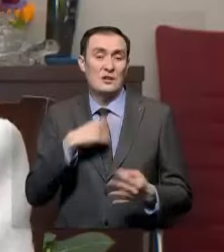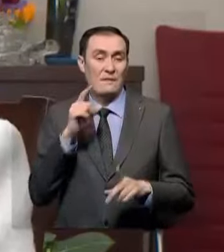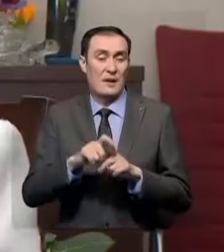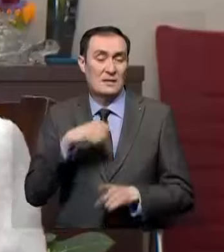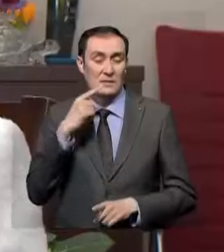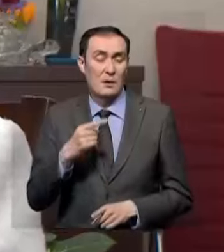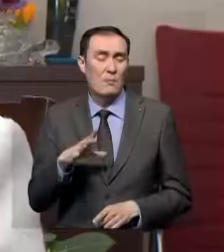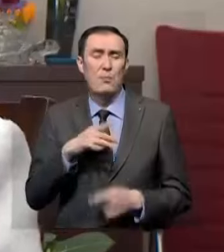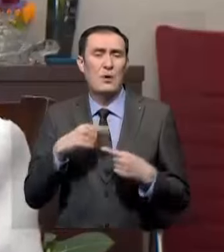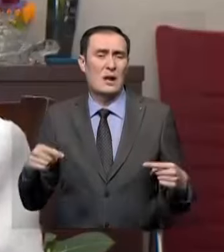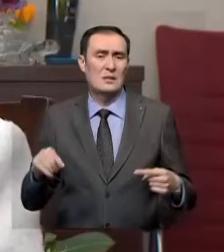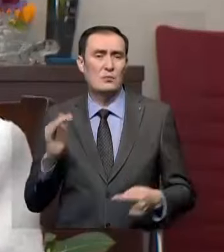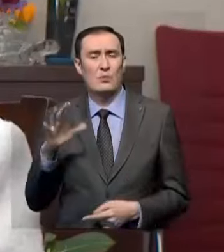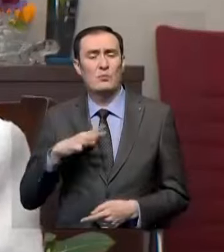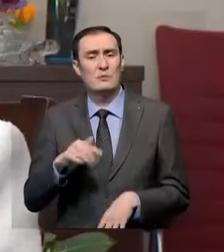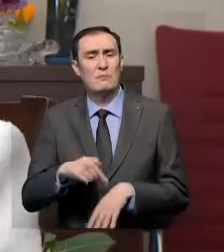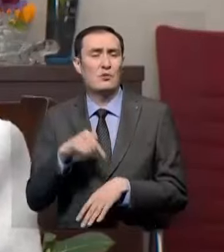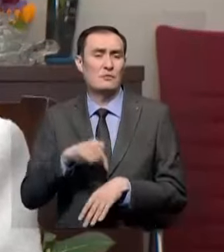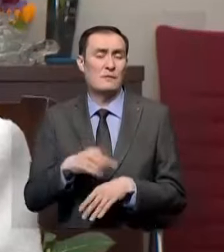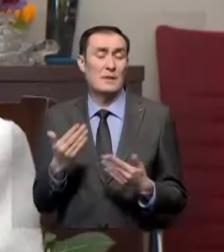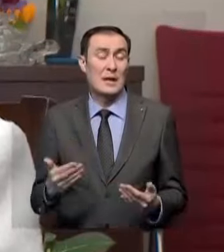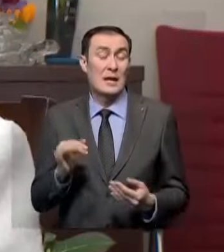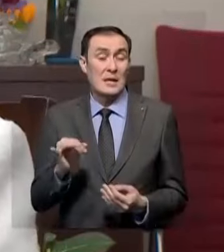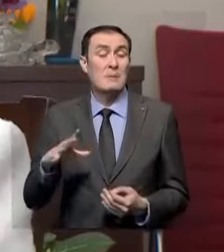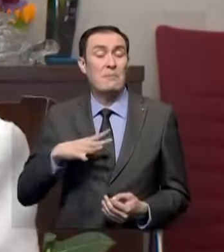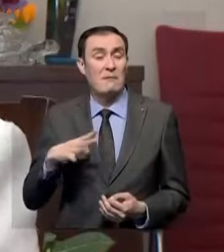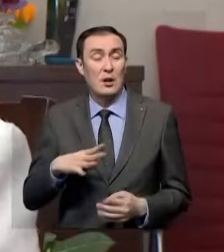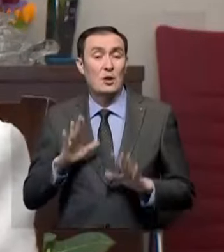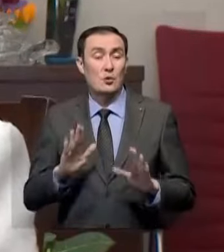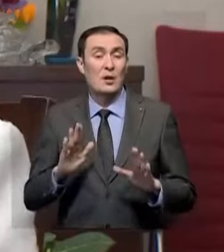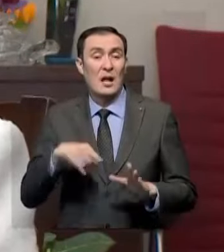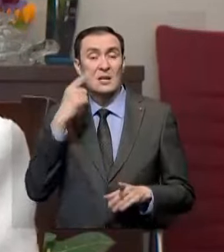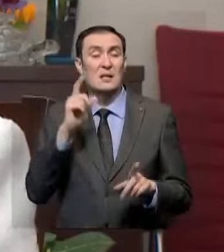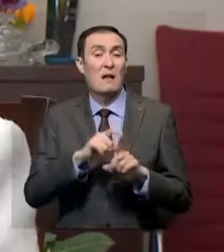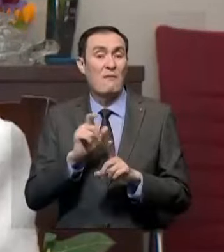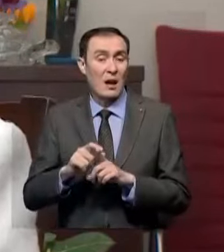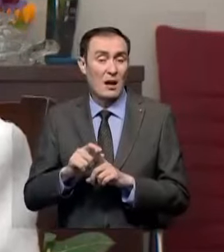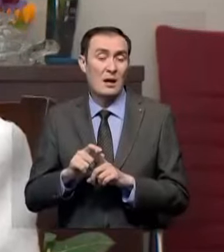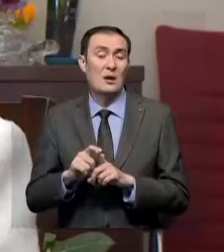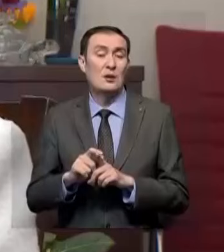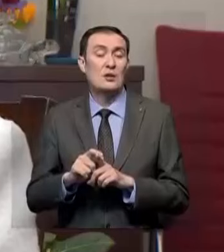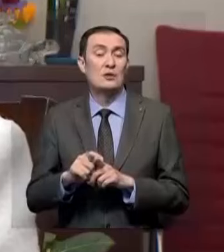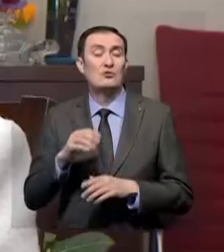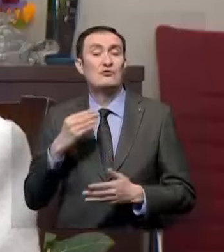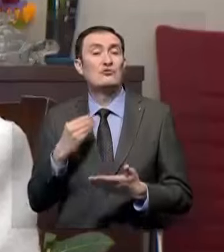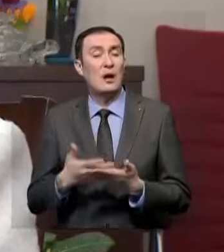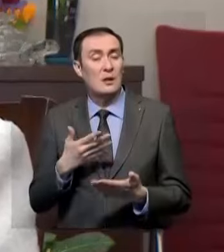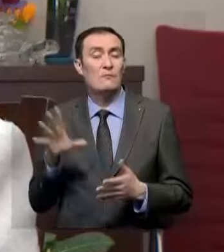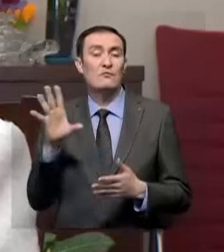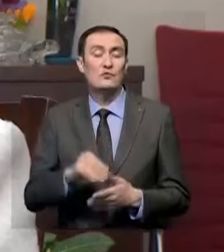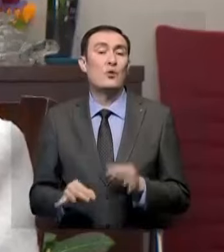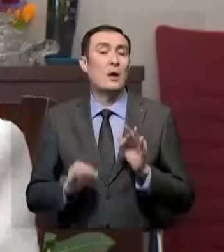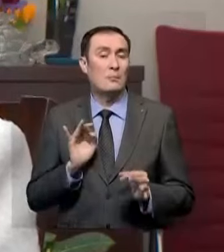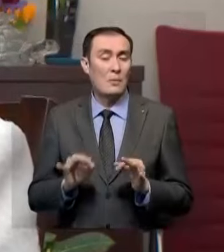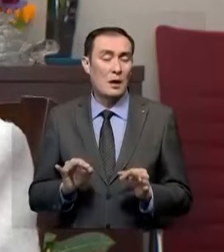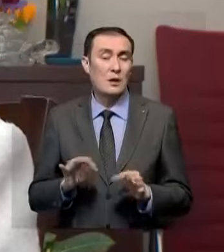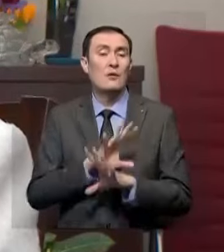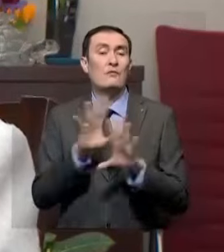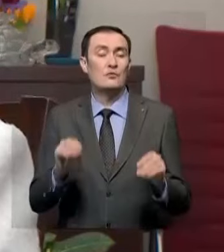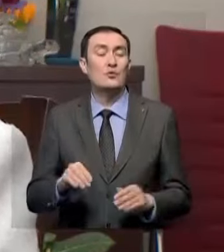потому что по-разному ребенок может среагировать. И были только слова: «Жанна, все нормально,